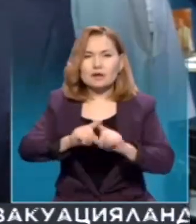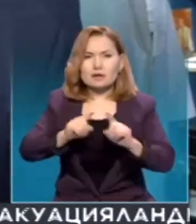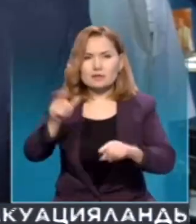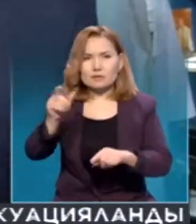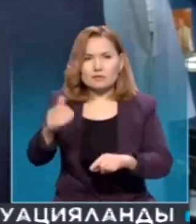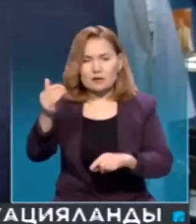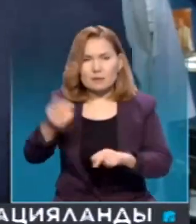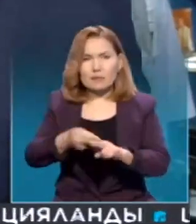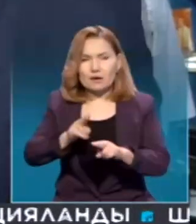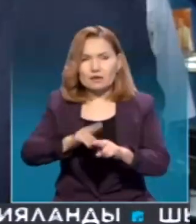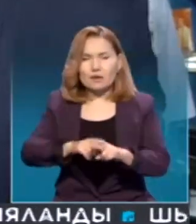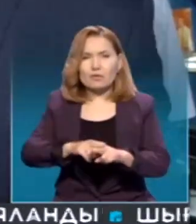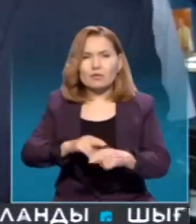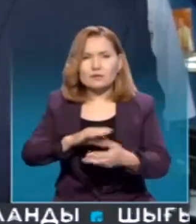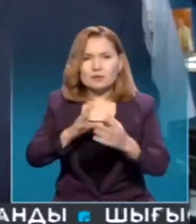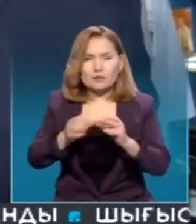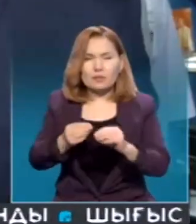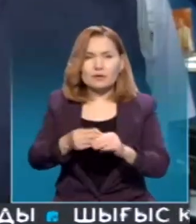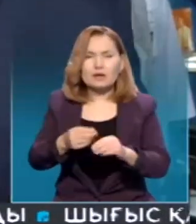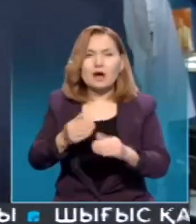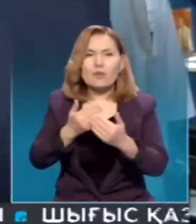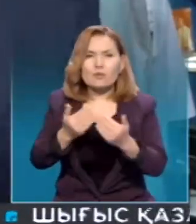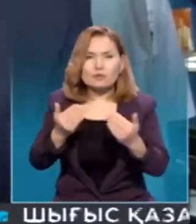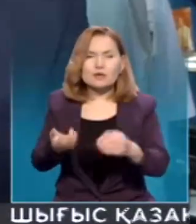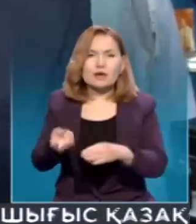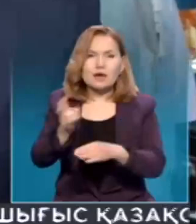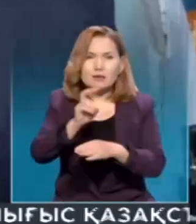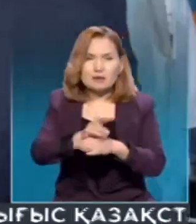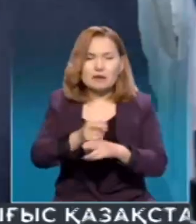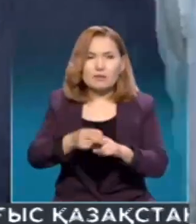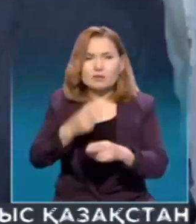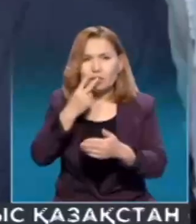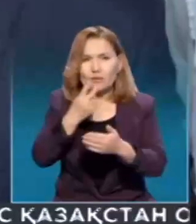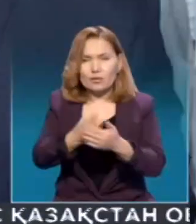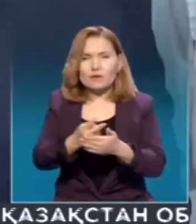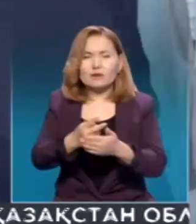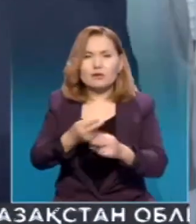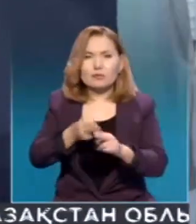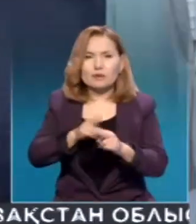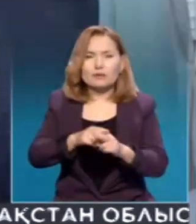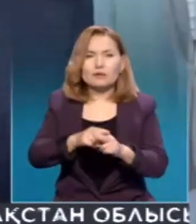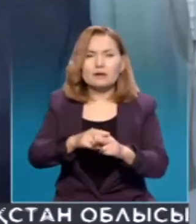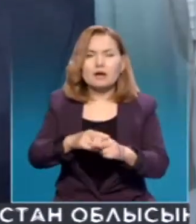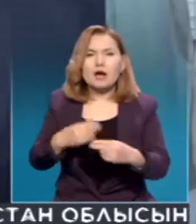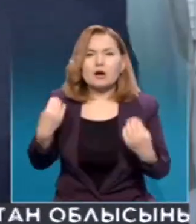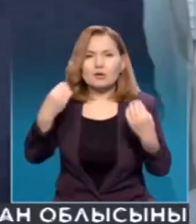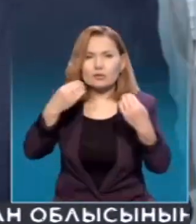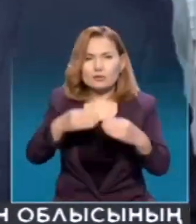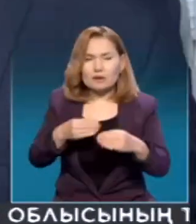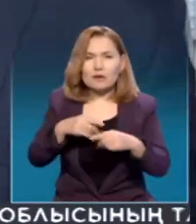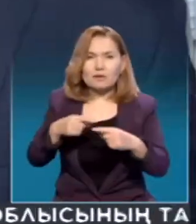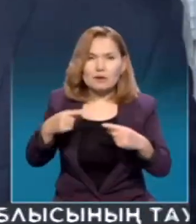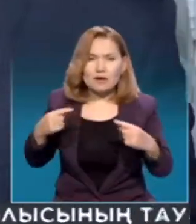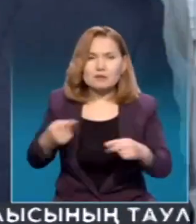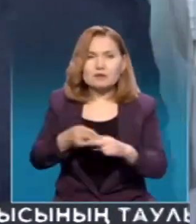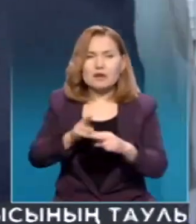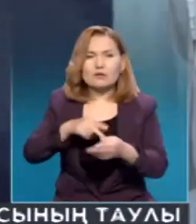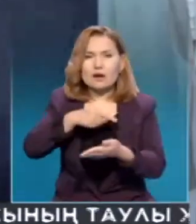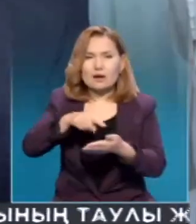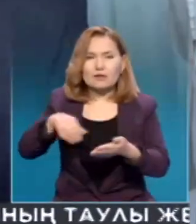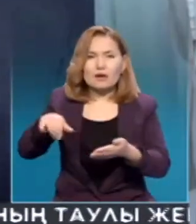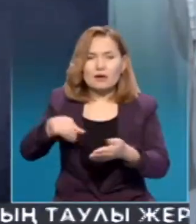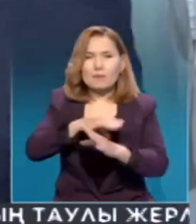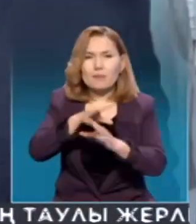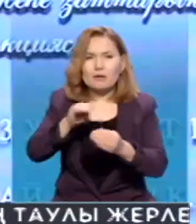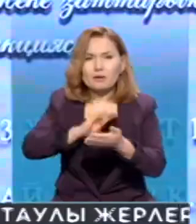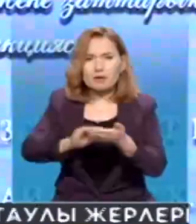алдымызға келтіруге тырысқанда осы музейге келетін боламыз. Осы музейге келгенде Нұрсұлу ағамыздың құшағына енгендей, Нұрсұлу ағамыздың